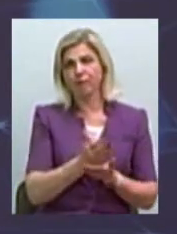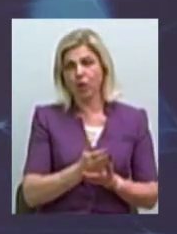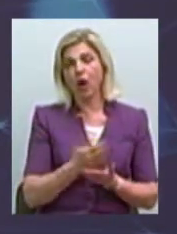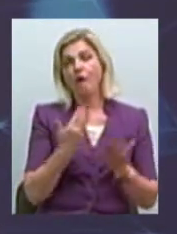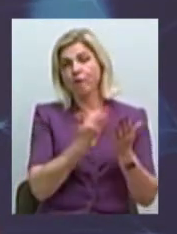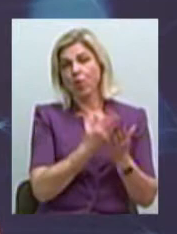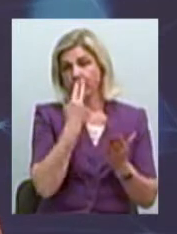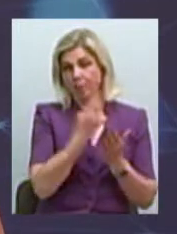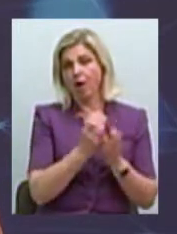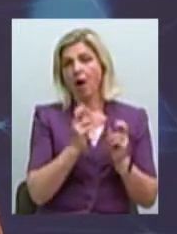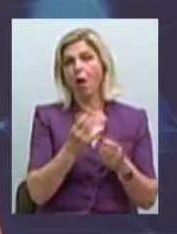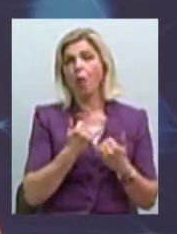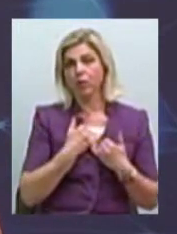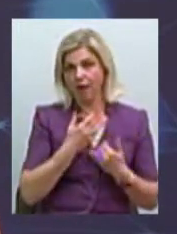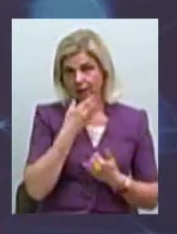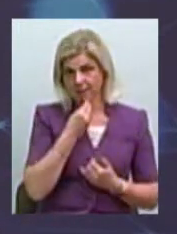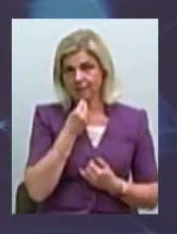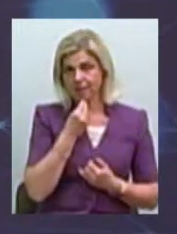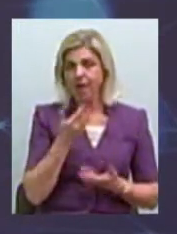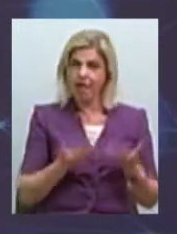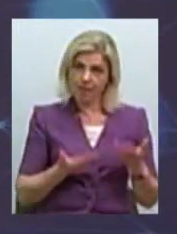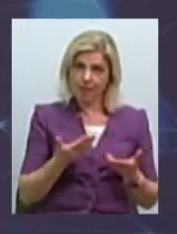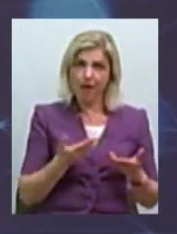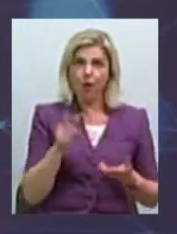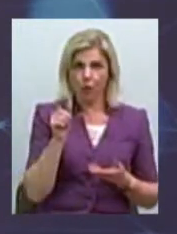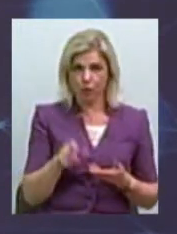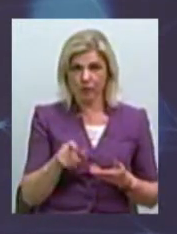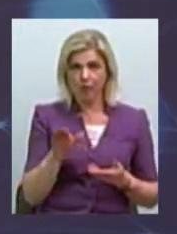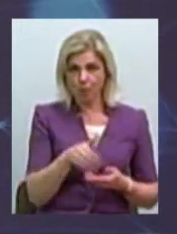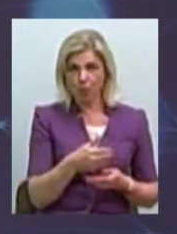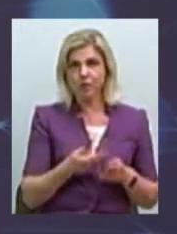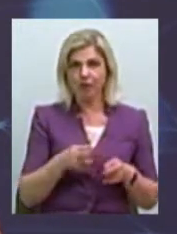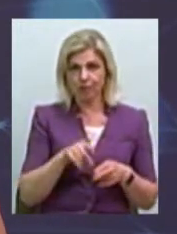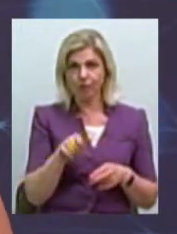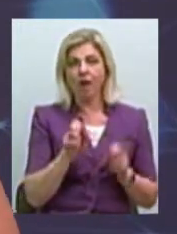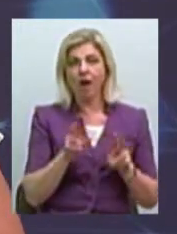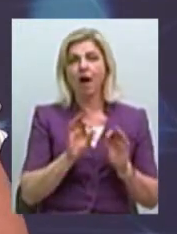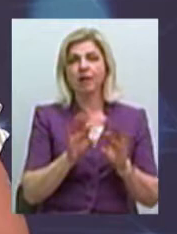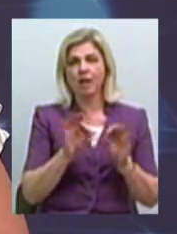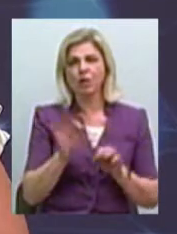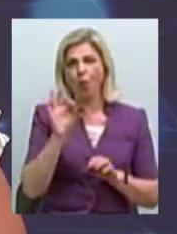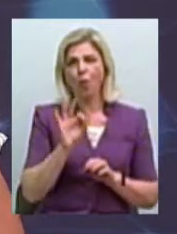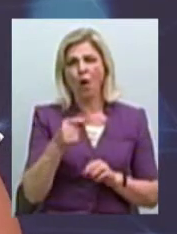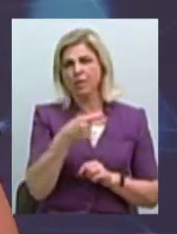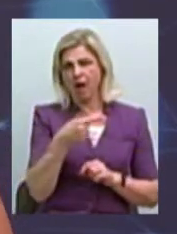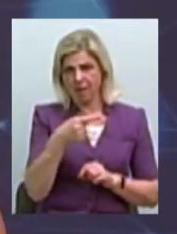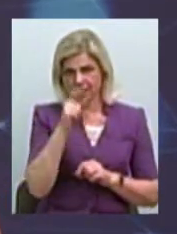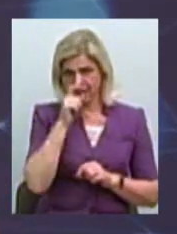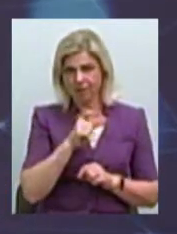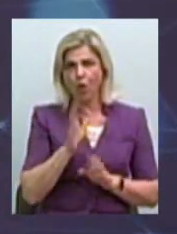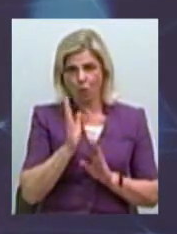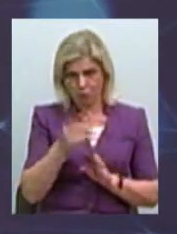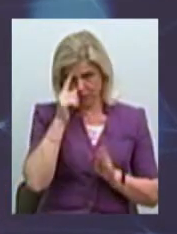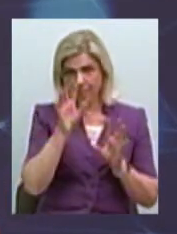подивіться, як в нас красиво. Ну, хіба людина після того, як їй розкажуть про негатив, буде